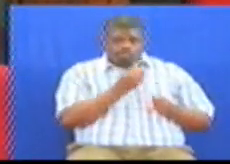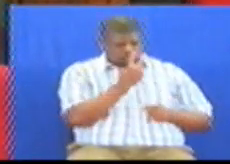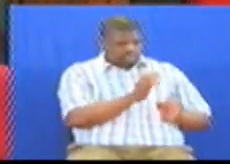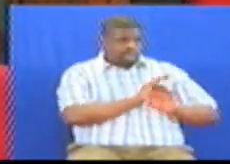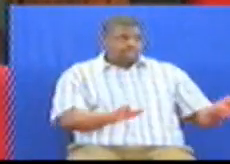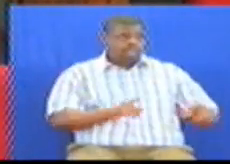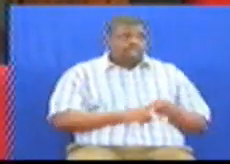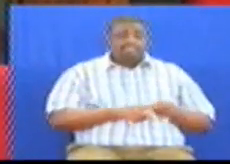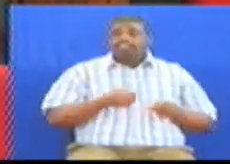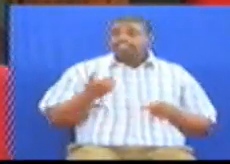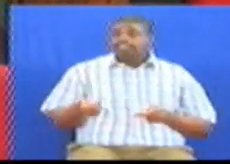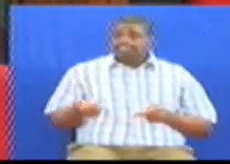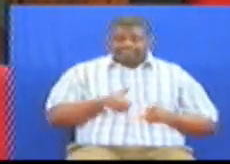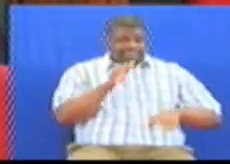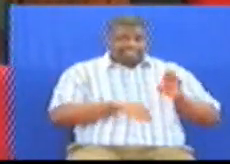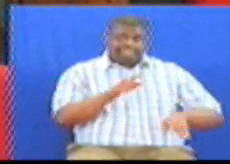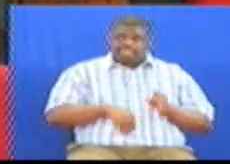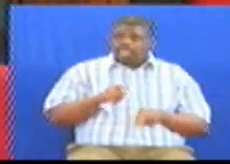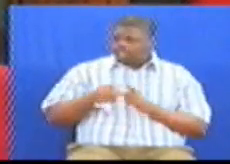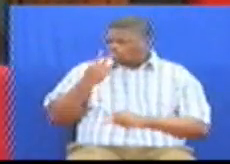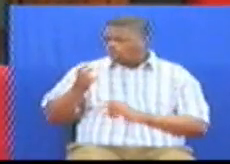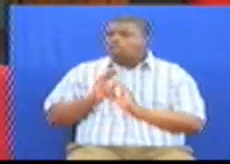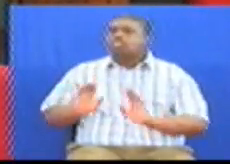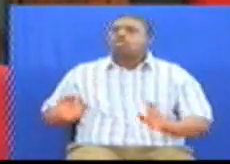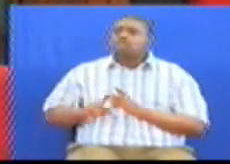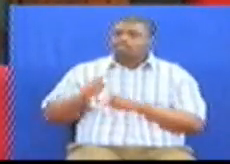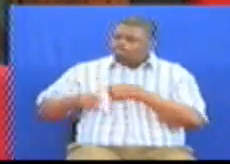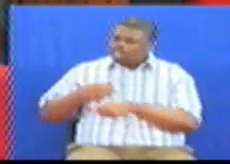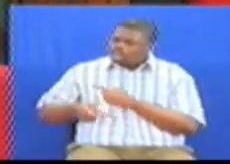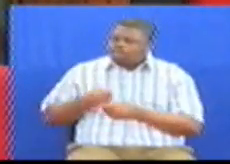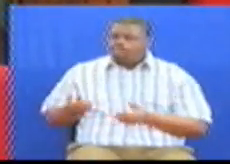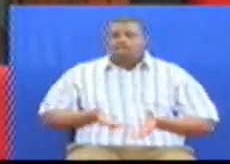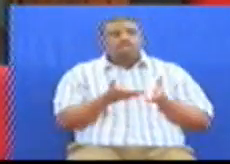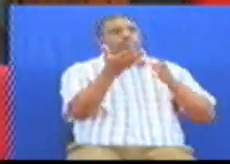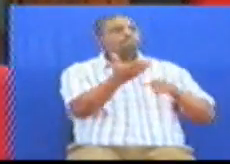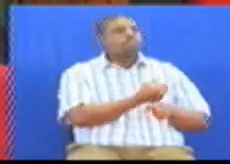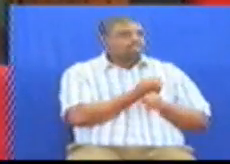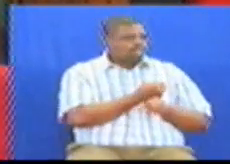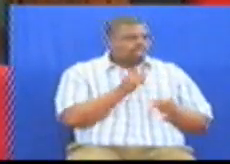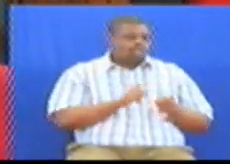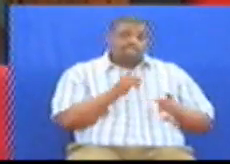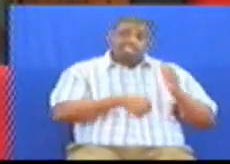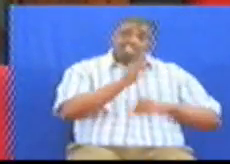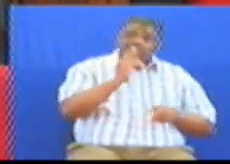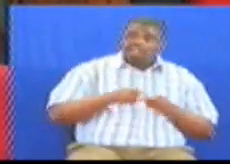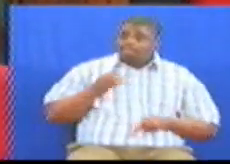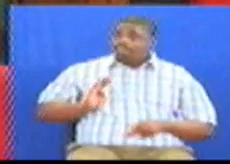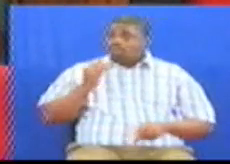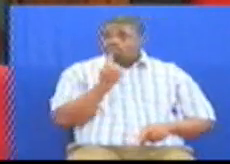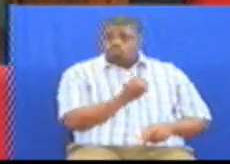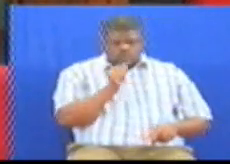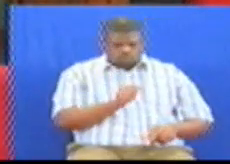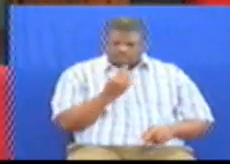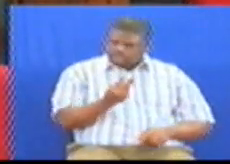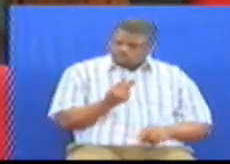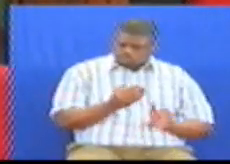langu la Singida Kaskazini tumeona tumepata miradi mingi ya maendeleo ikiwepo zaidi ya bilioni 1.3 kwa